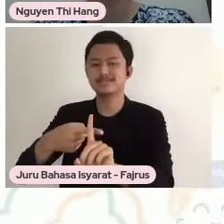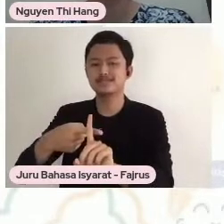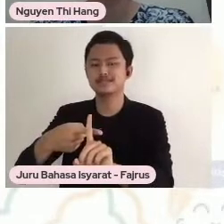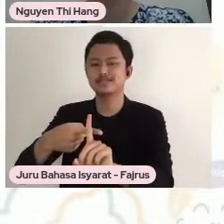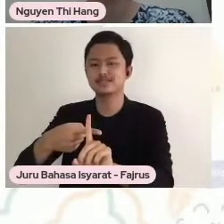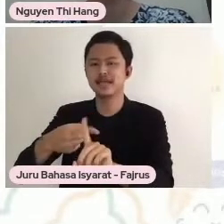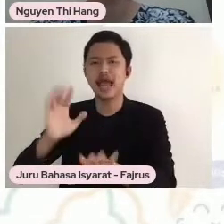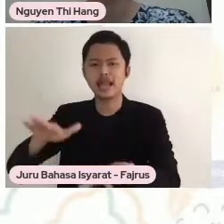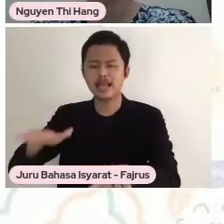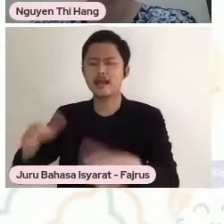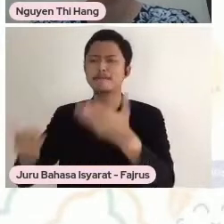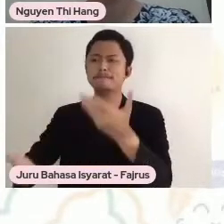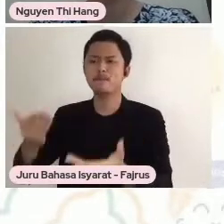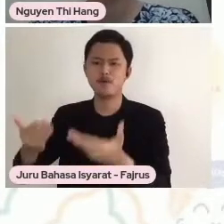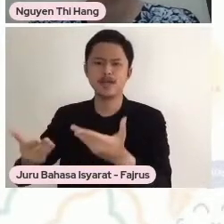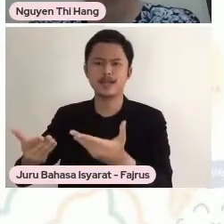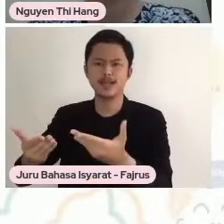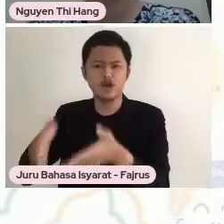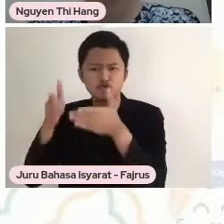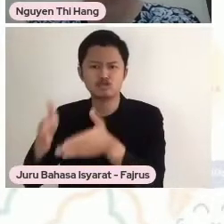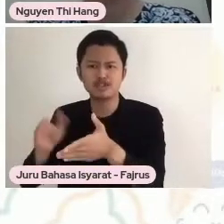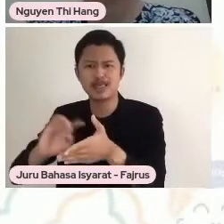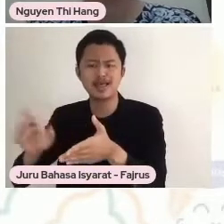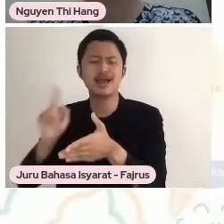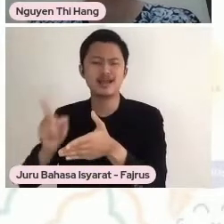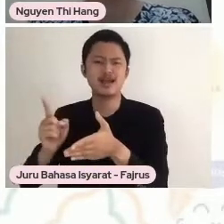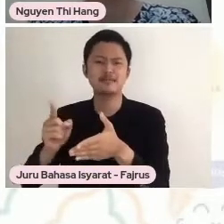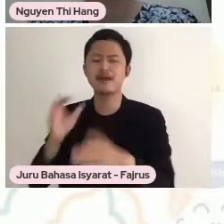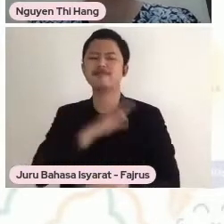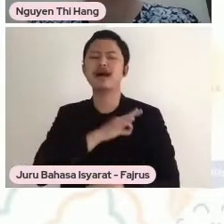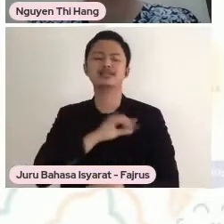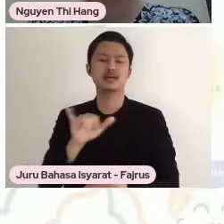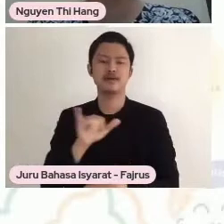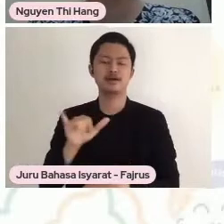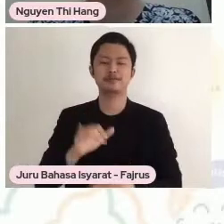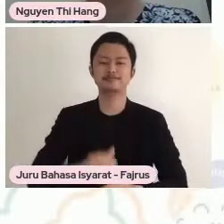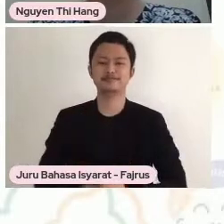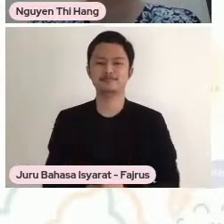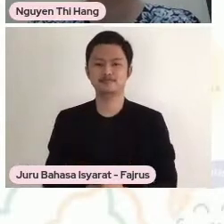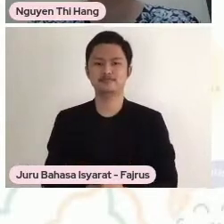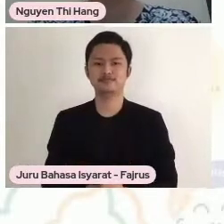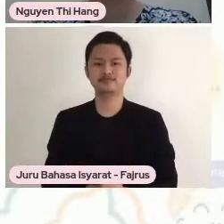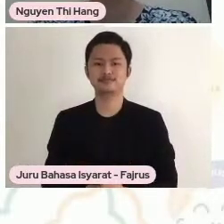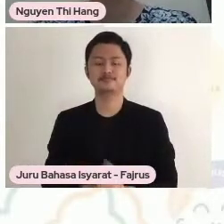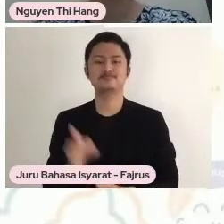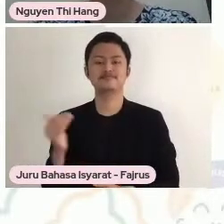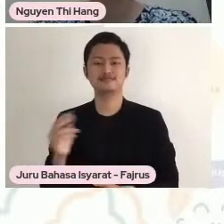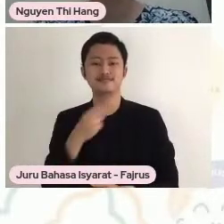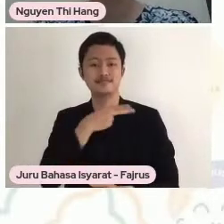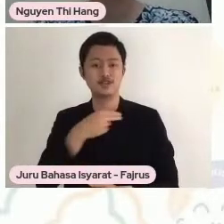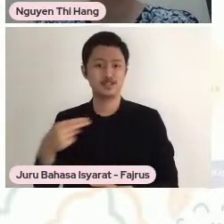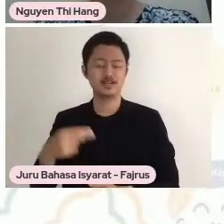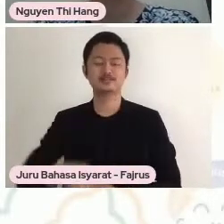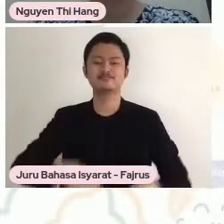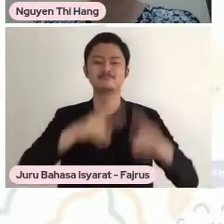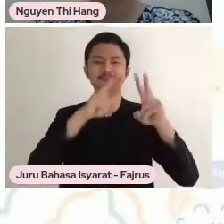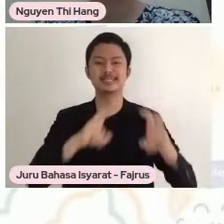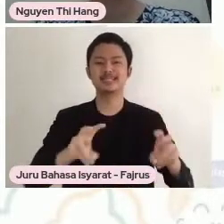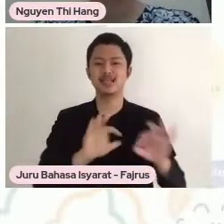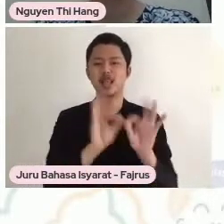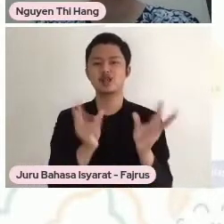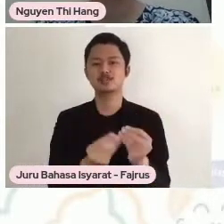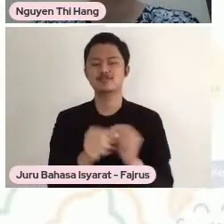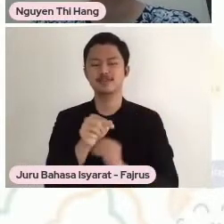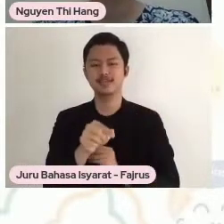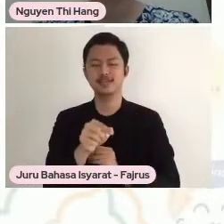typical children. Ya, jadi menurut penelitian bahwa pendidikan inklusif itu adalah